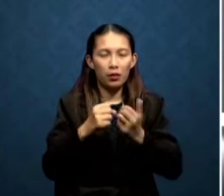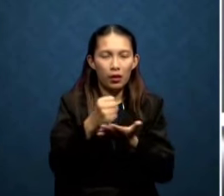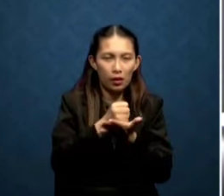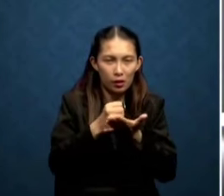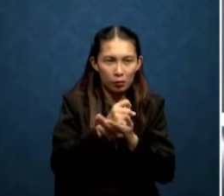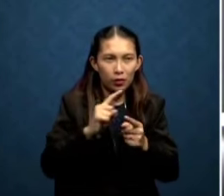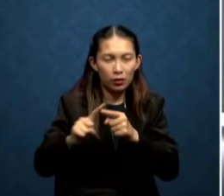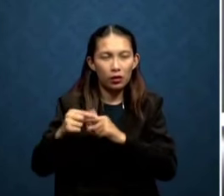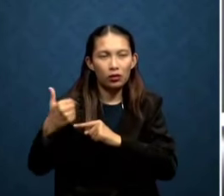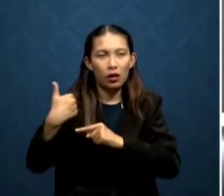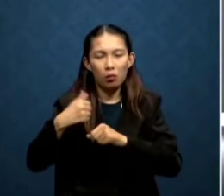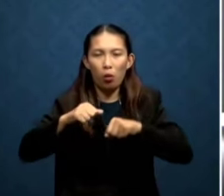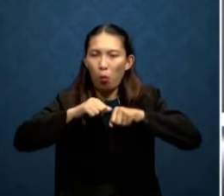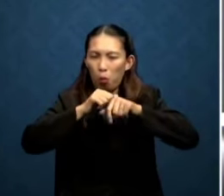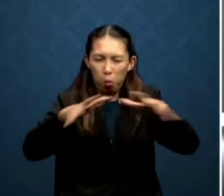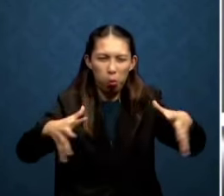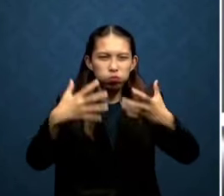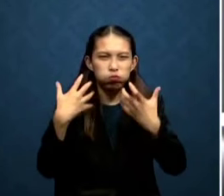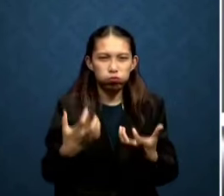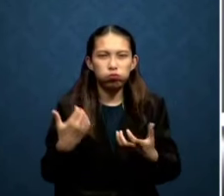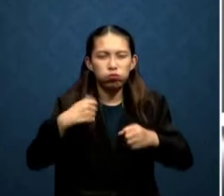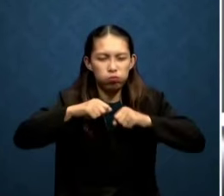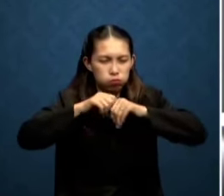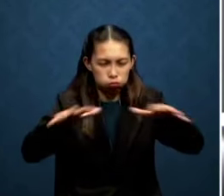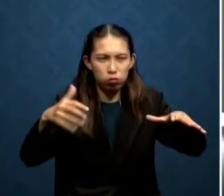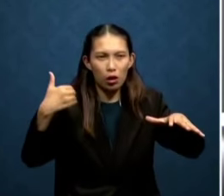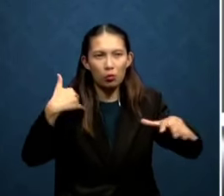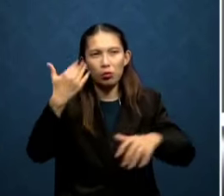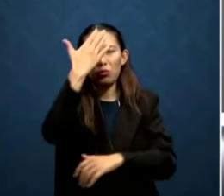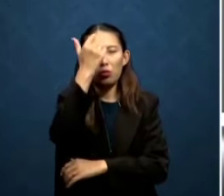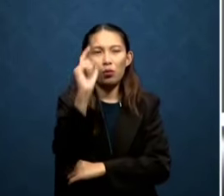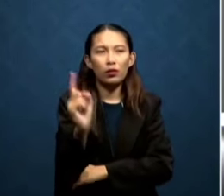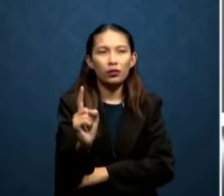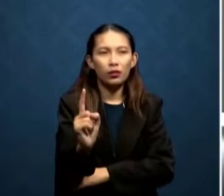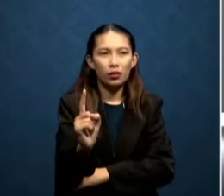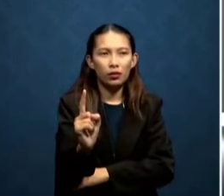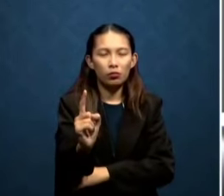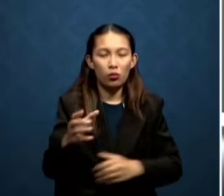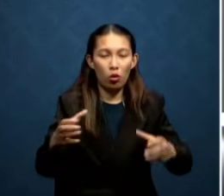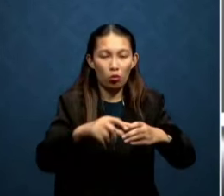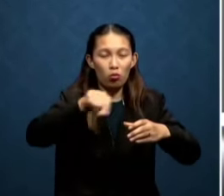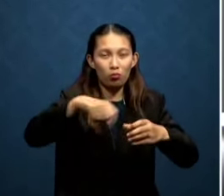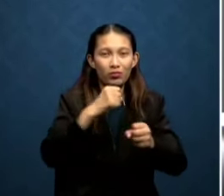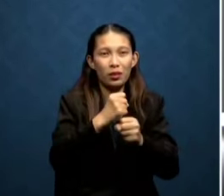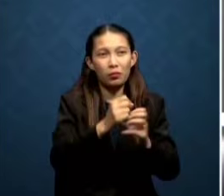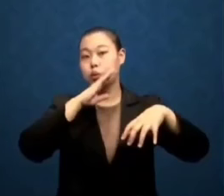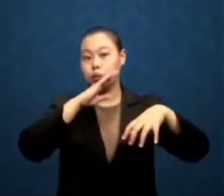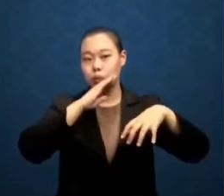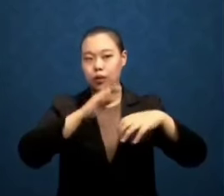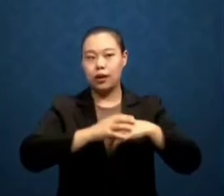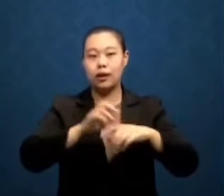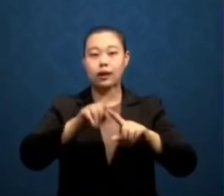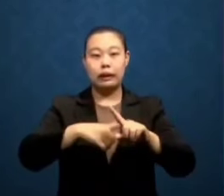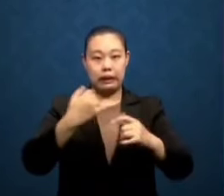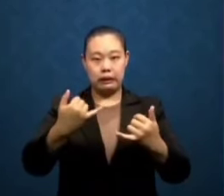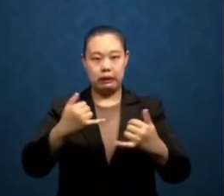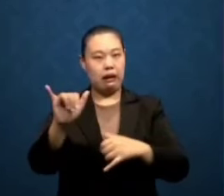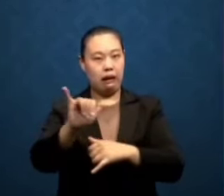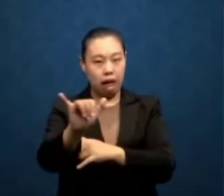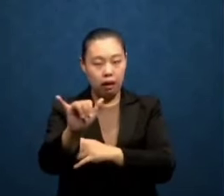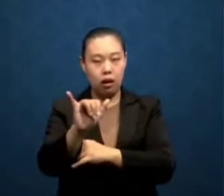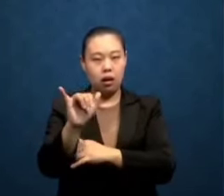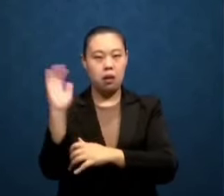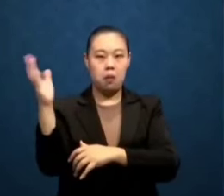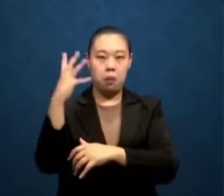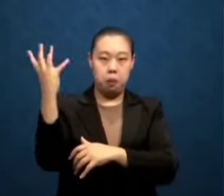ระดับจังหวัดไปจนถึงระดับหมู่บ้านชุมชนได้ร่วมมือกันปราบปราและแก้ไขปัญหายาเสพติดในพื้นที่อย่างจริงิงจังนาวาตี